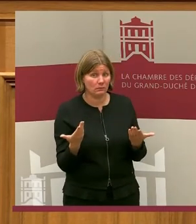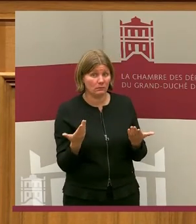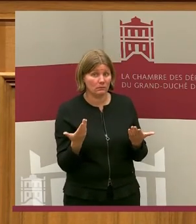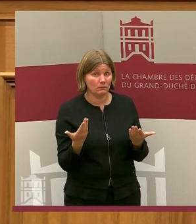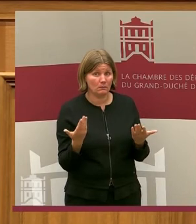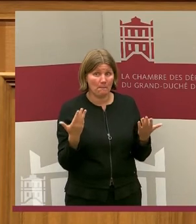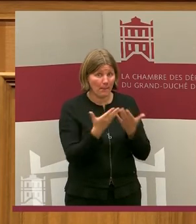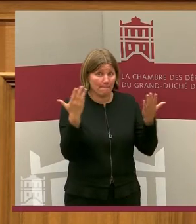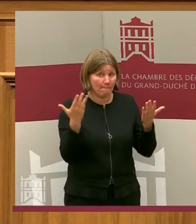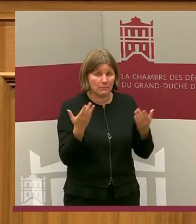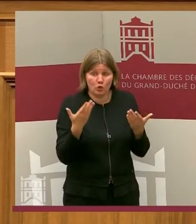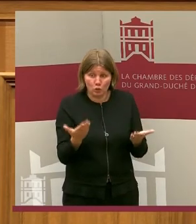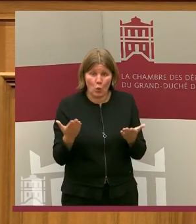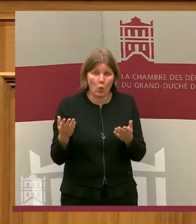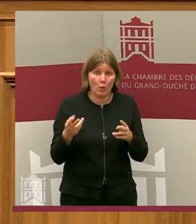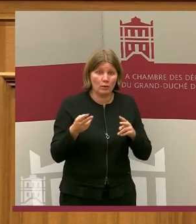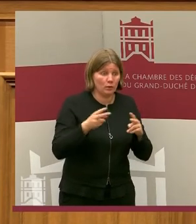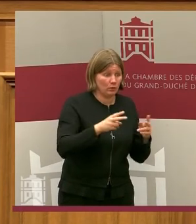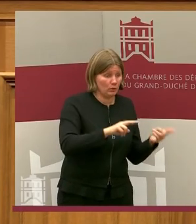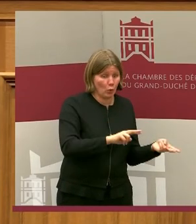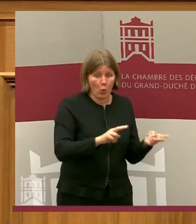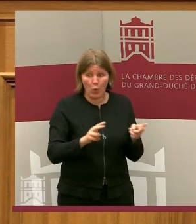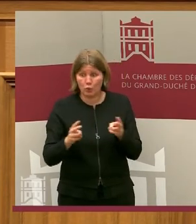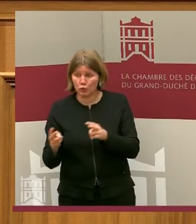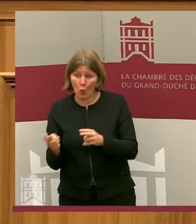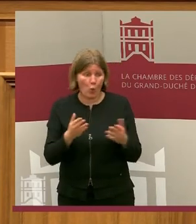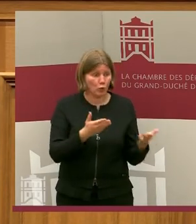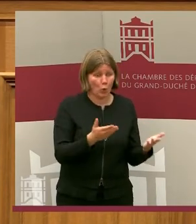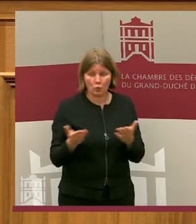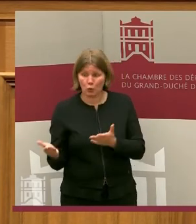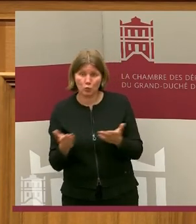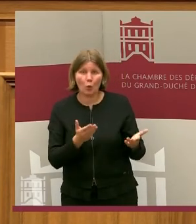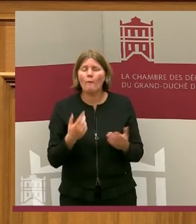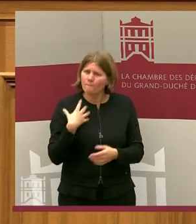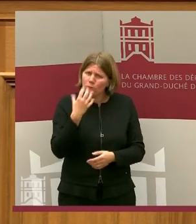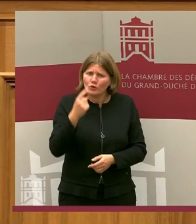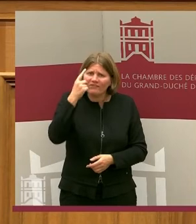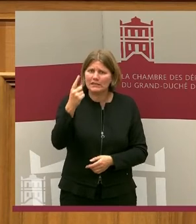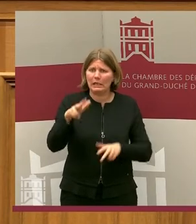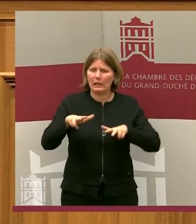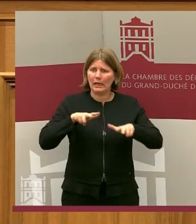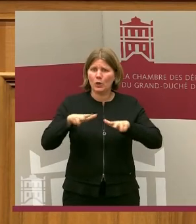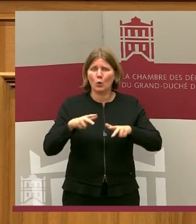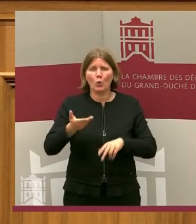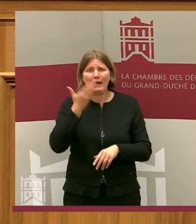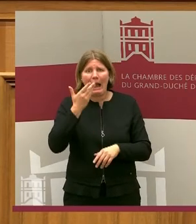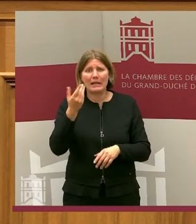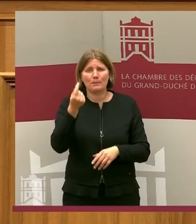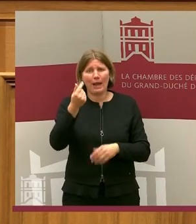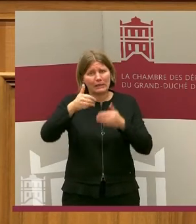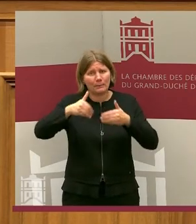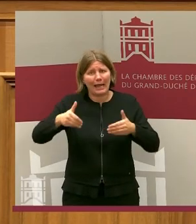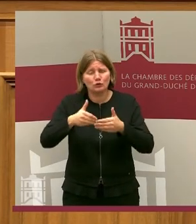Tinnern hier leid. Wir wollen wissen, wie die Regierung zum Gaspreisdeckel steht. Und wir wollen eine Regierung, die sich schon hier die Wut in der